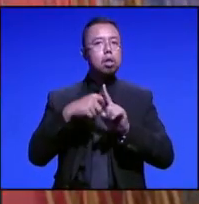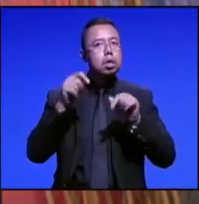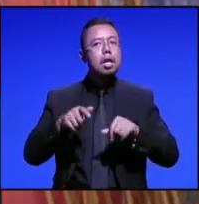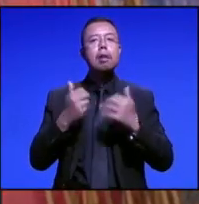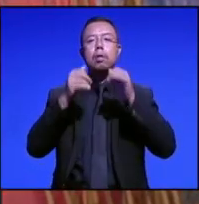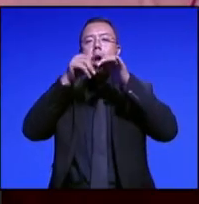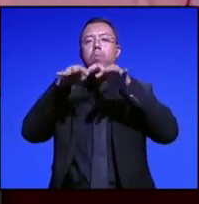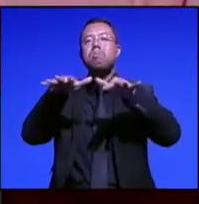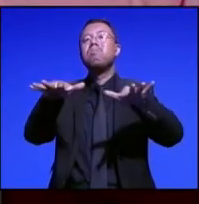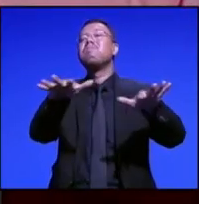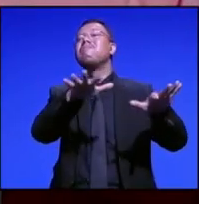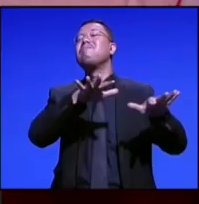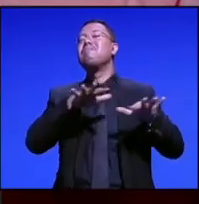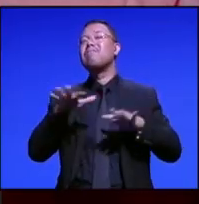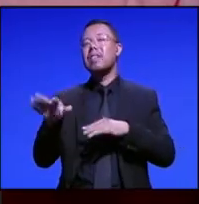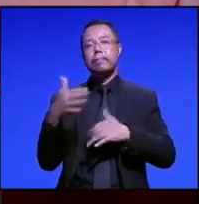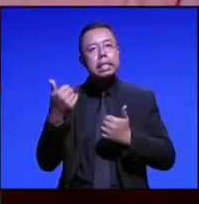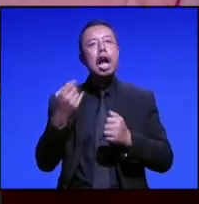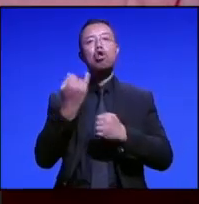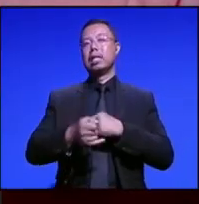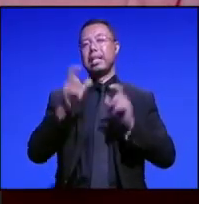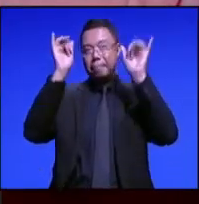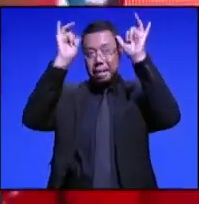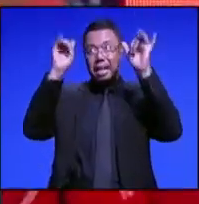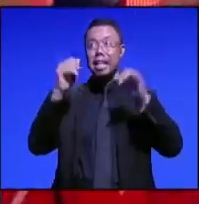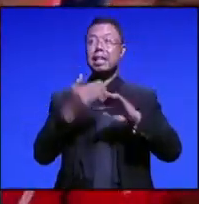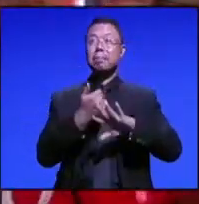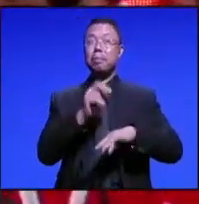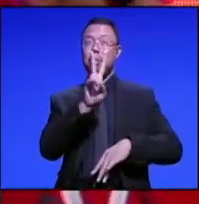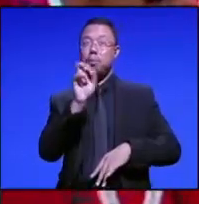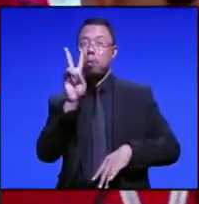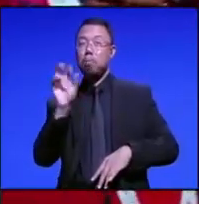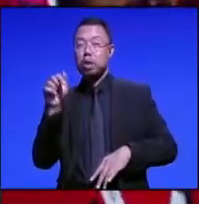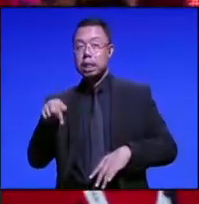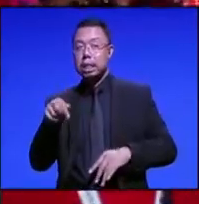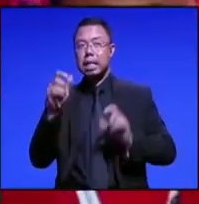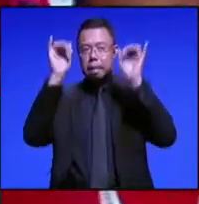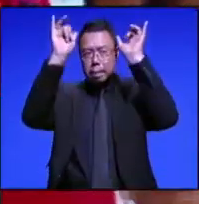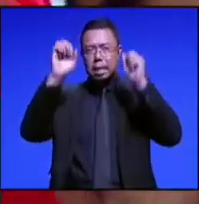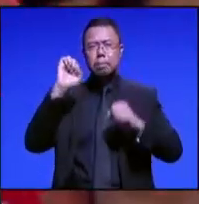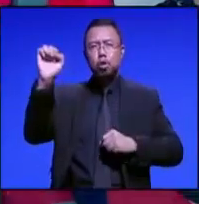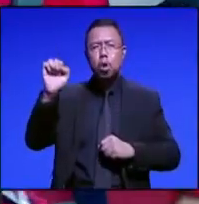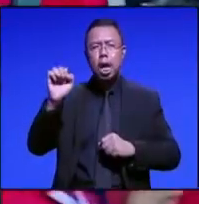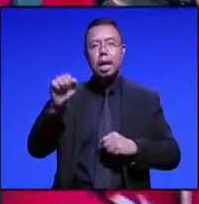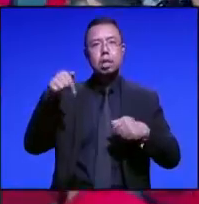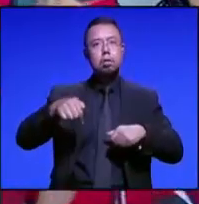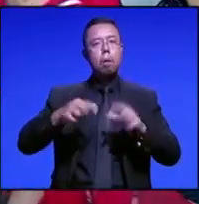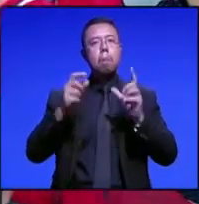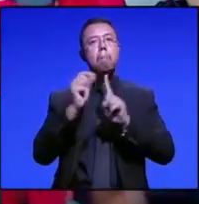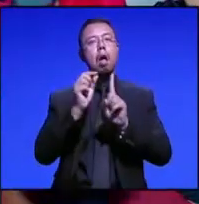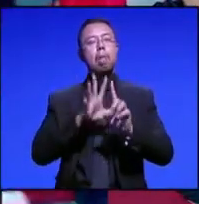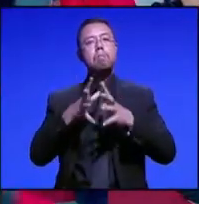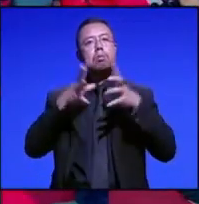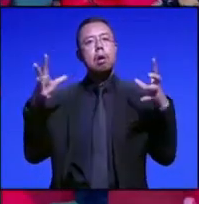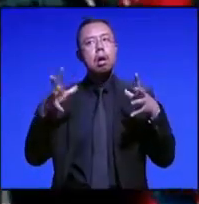sekaligus merugikan PDIP menjelang pilkada serentak di tahun 2020 ini. PDIP sebagai partai papan atas tentu memiliki